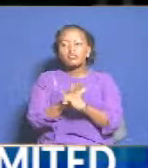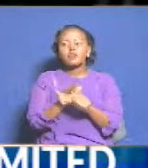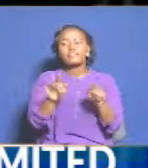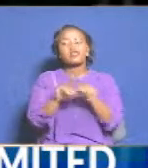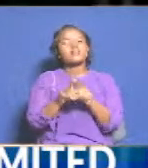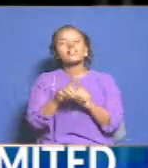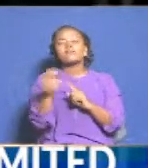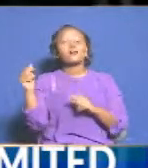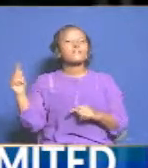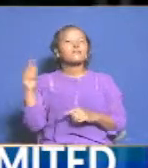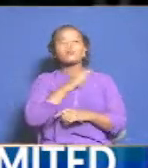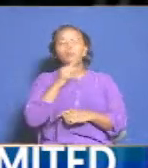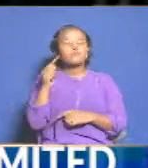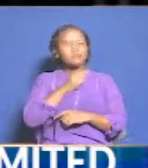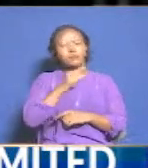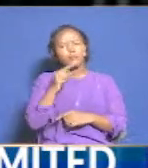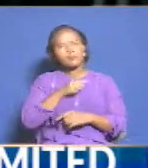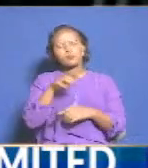kali.